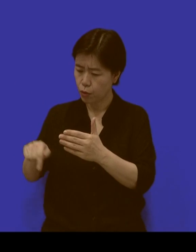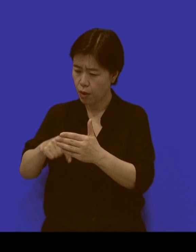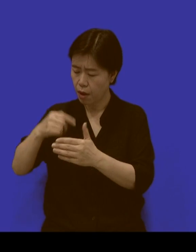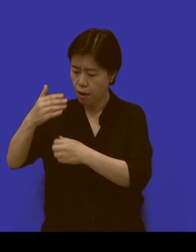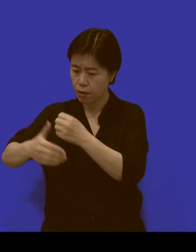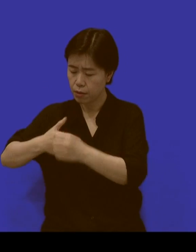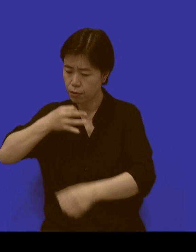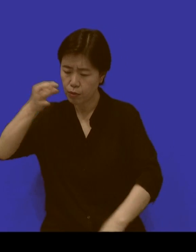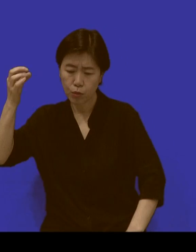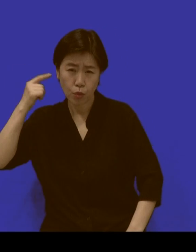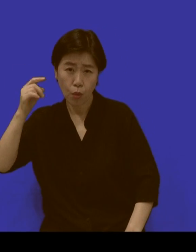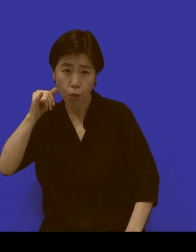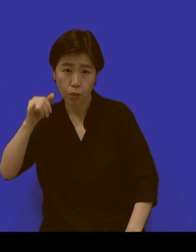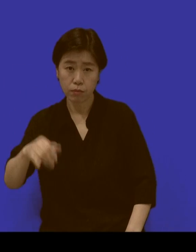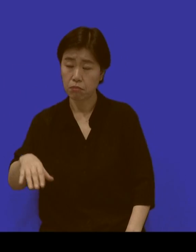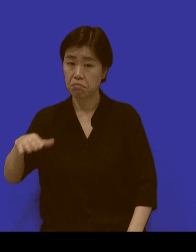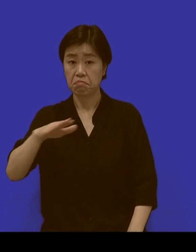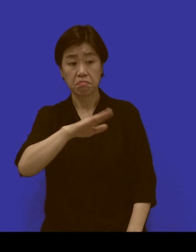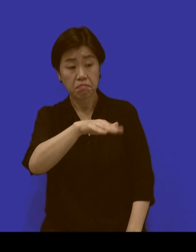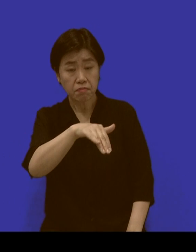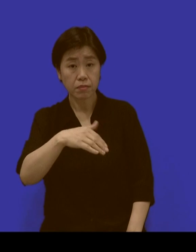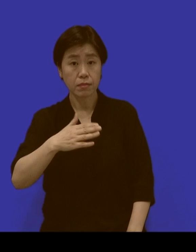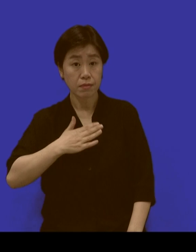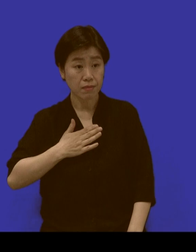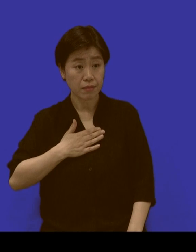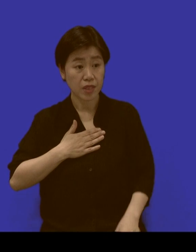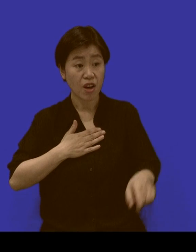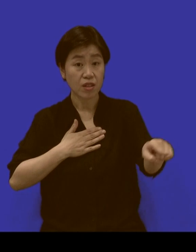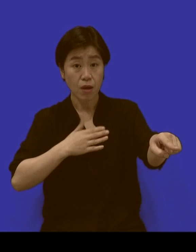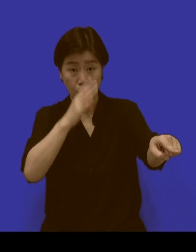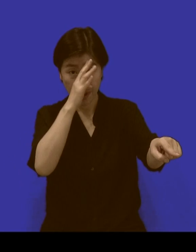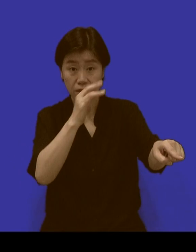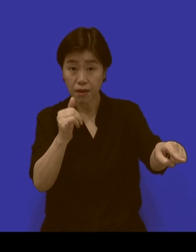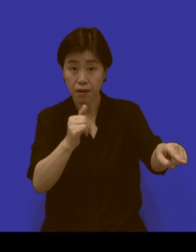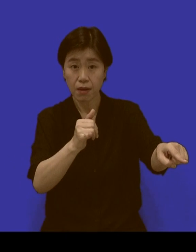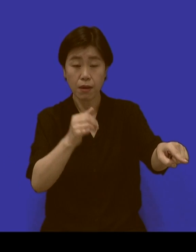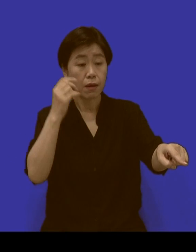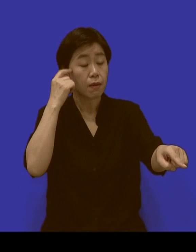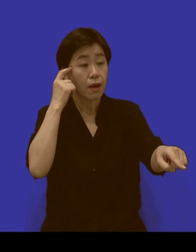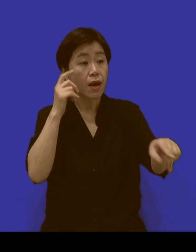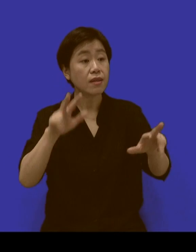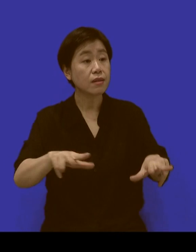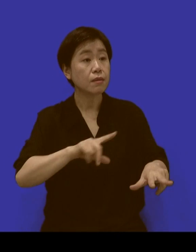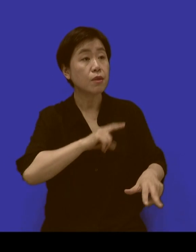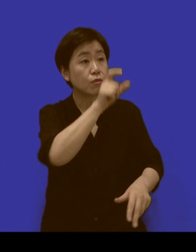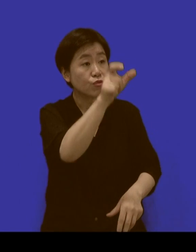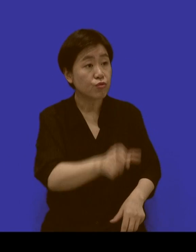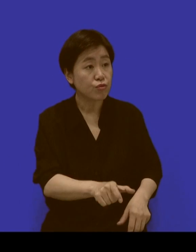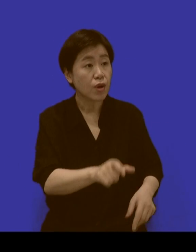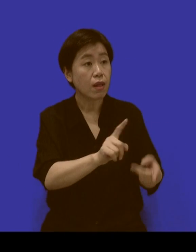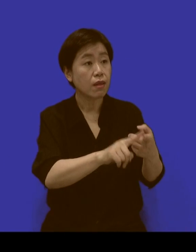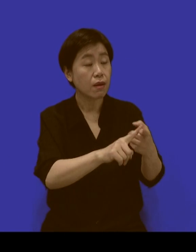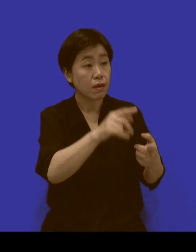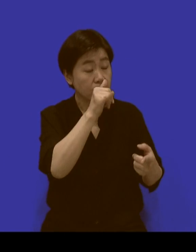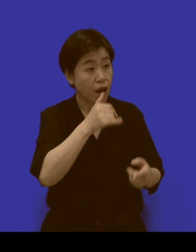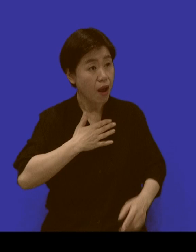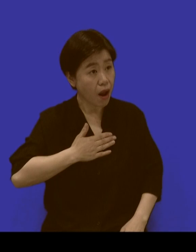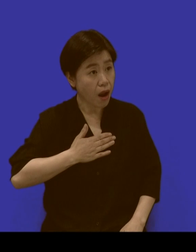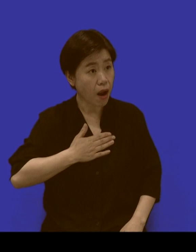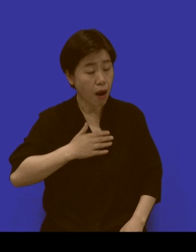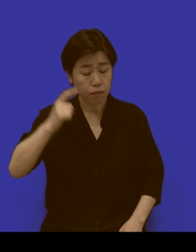영광아, 내가 왜 이 환자분을 아직도 네 네. 리스트에 남겨놨는지 아니? 예. 그러는 거예요. 그래서 예. 모르겠대요.